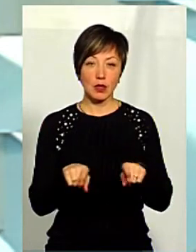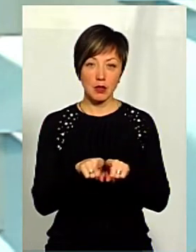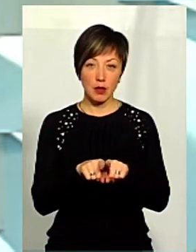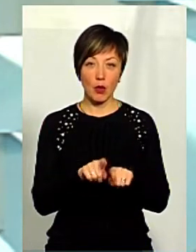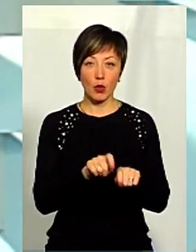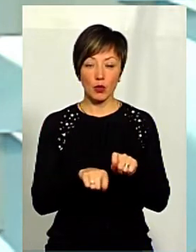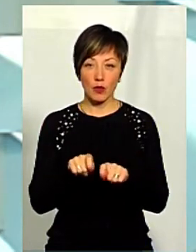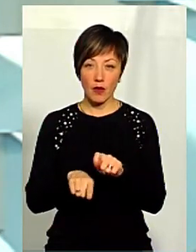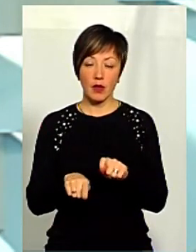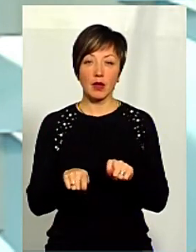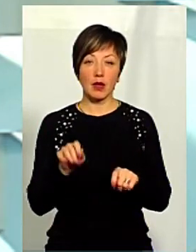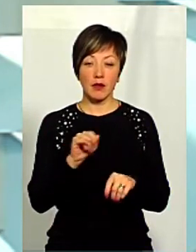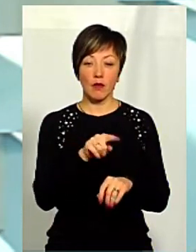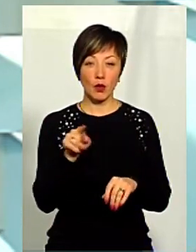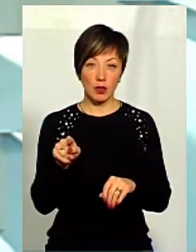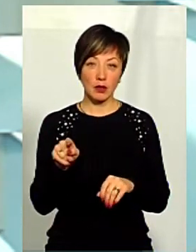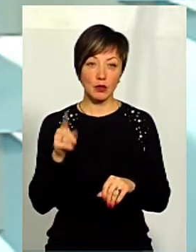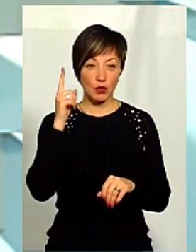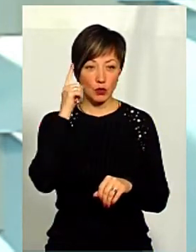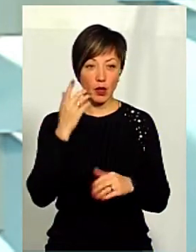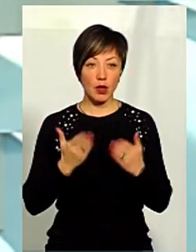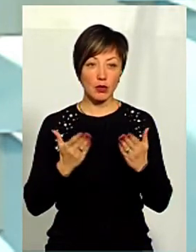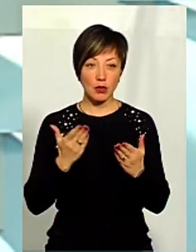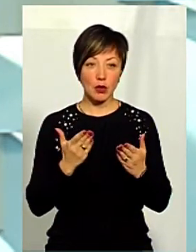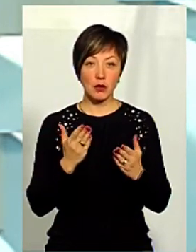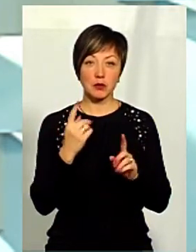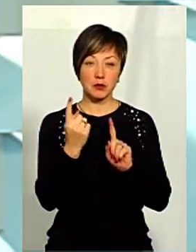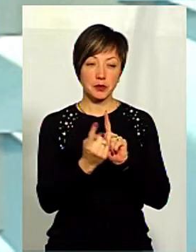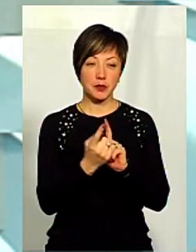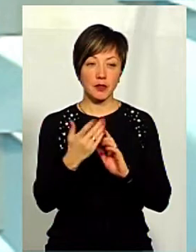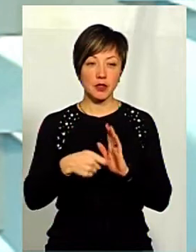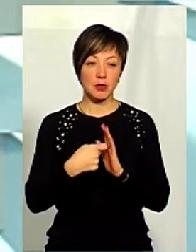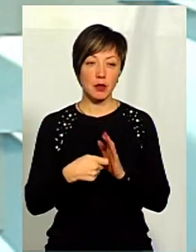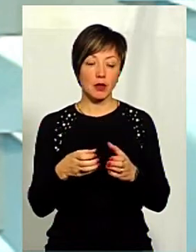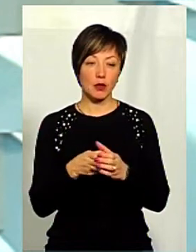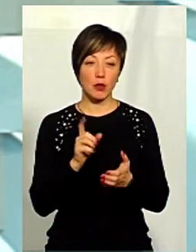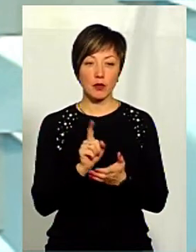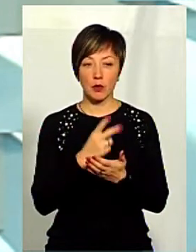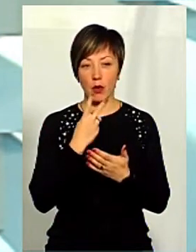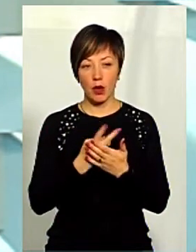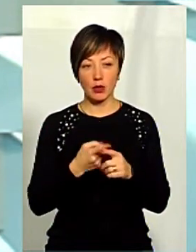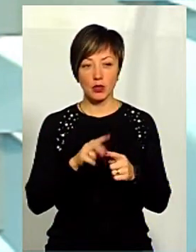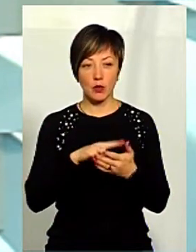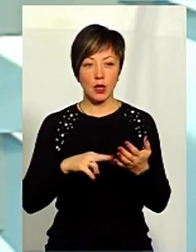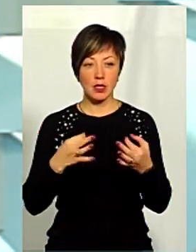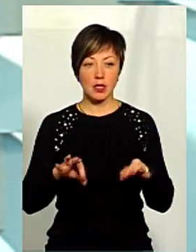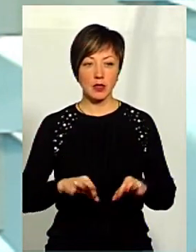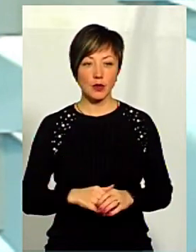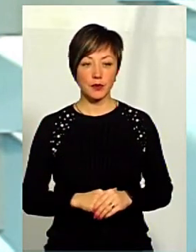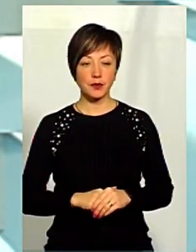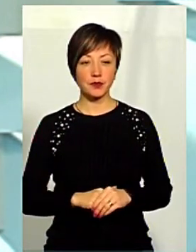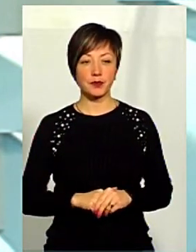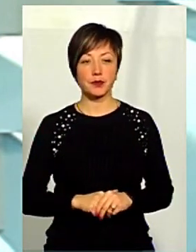само контролювали і перевірили, і вони, в принципі, я думаю, що якщо ви до них підійдете, ваша знімальна група обов'язково покажуть ці ліцензії. Тому,